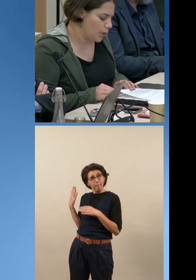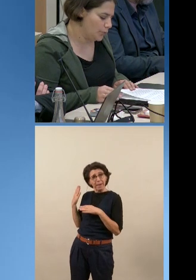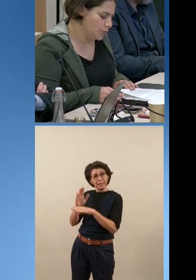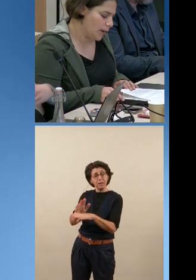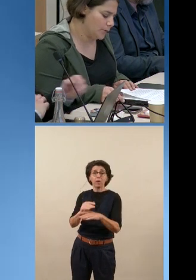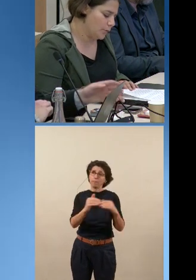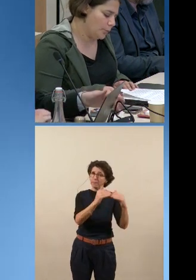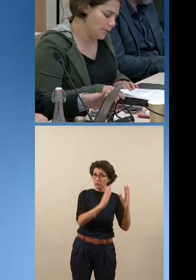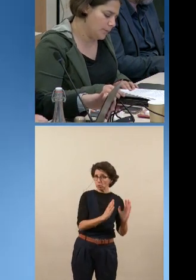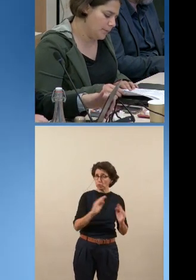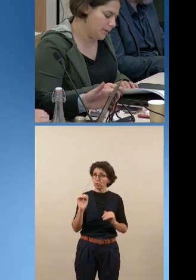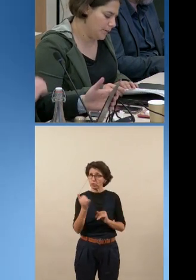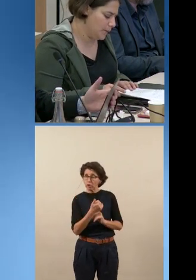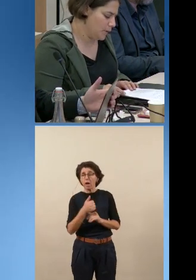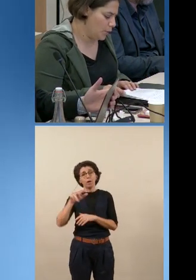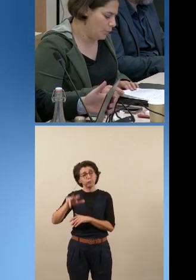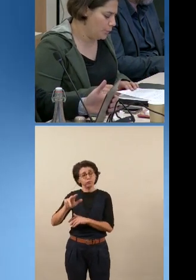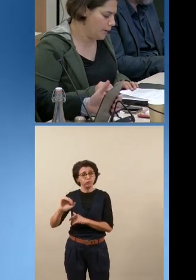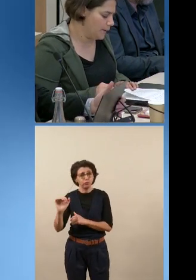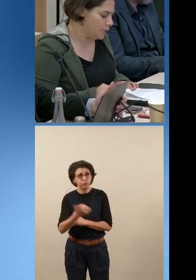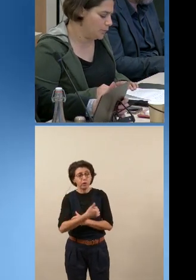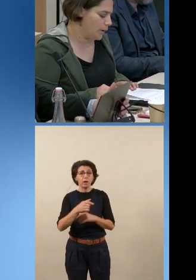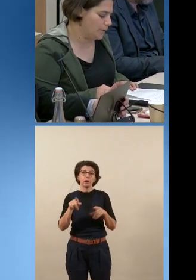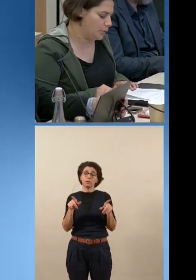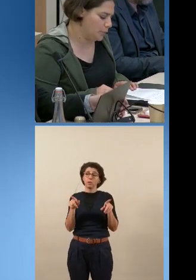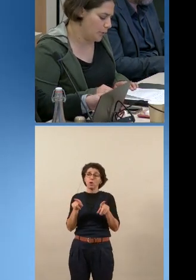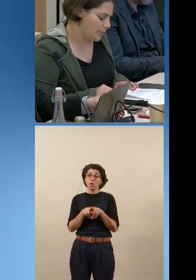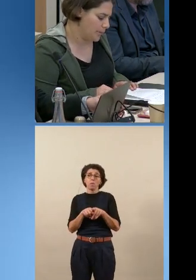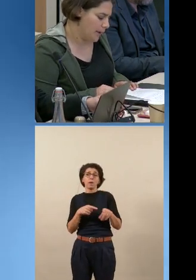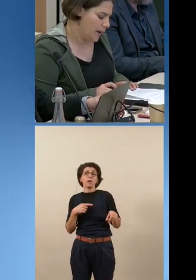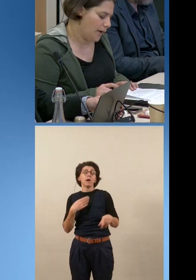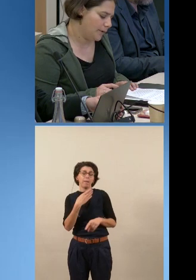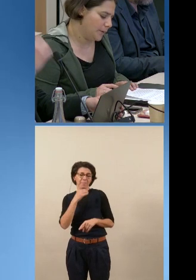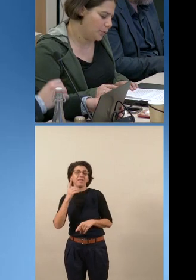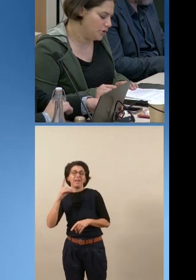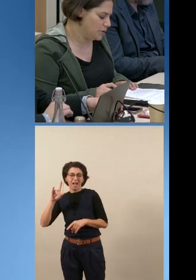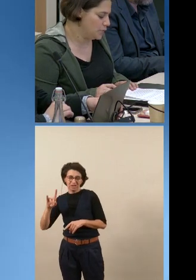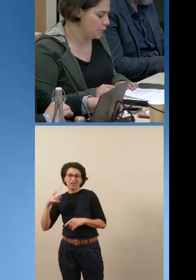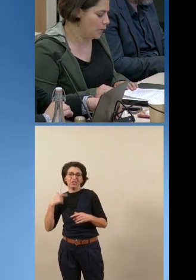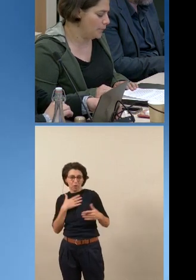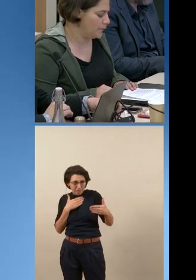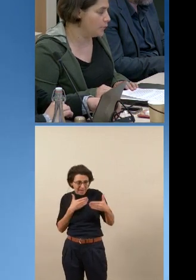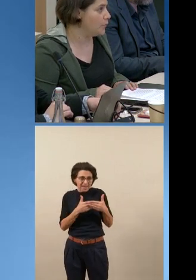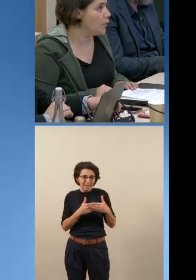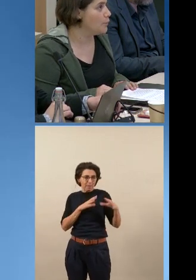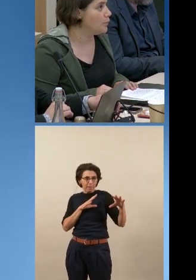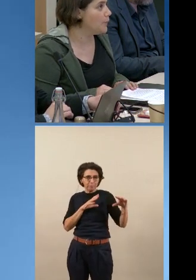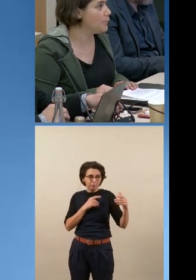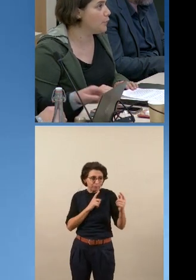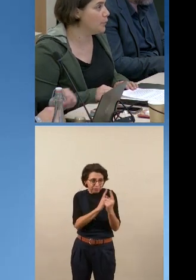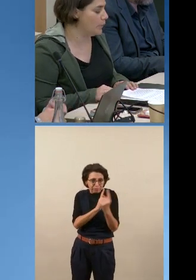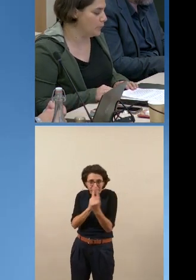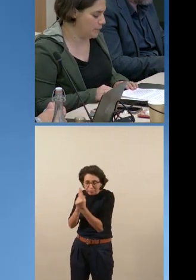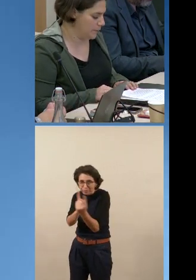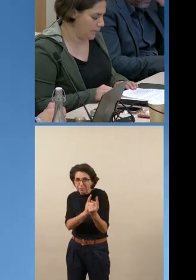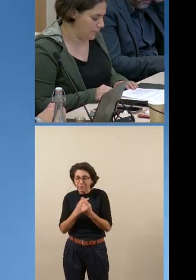au cœur de notre action en proximité au plus près des grenobloises et grenoblois avec des projets sociaux ambitieux pour répondre